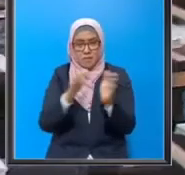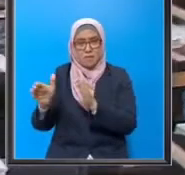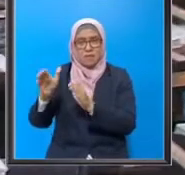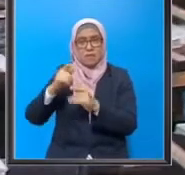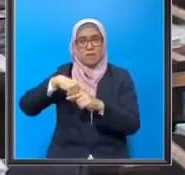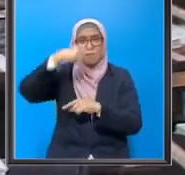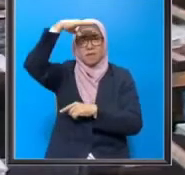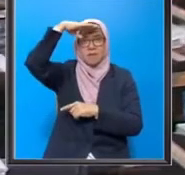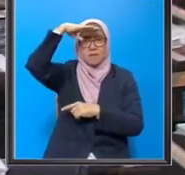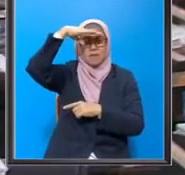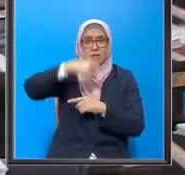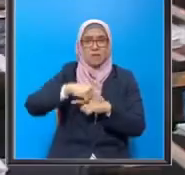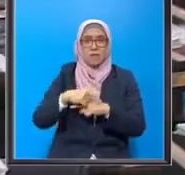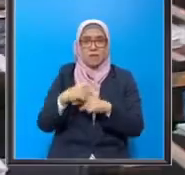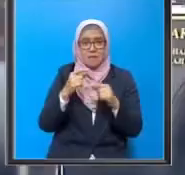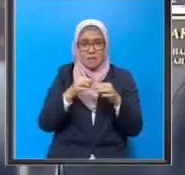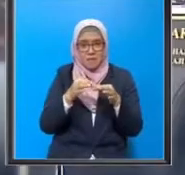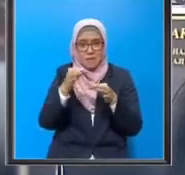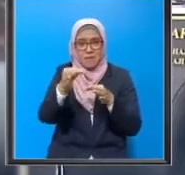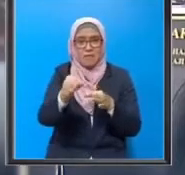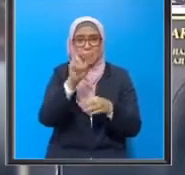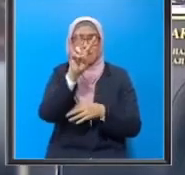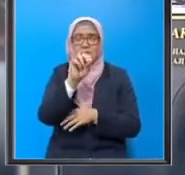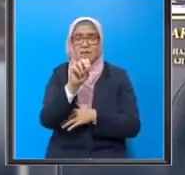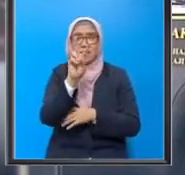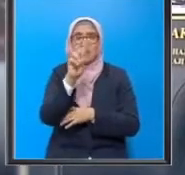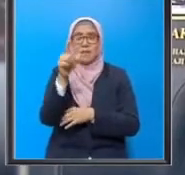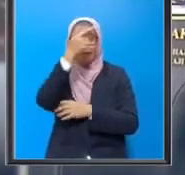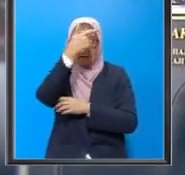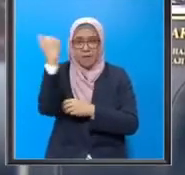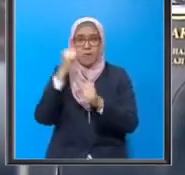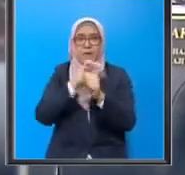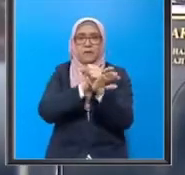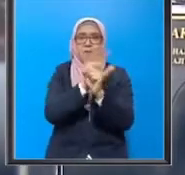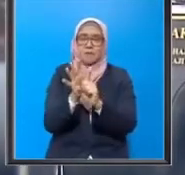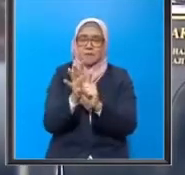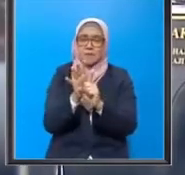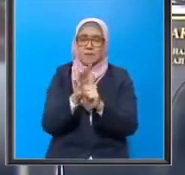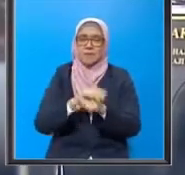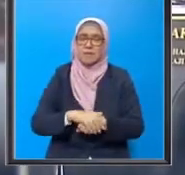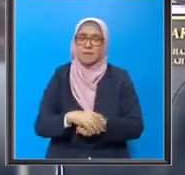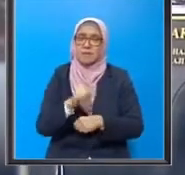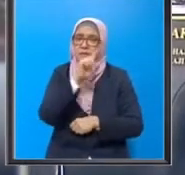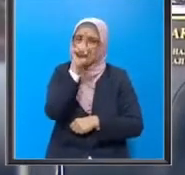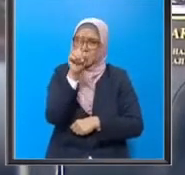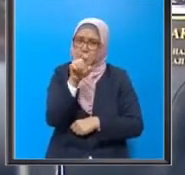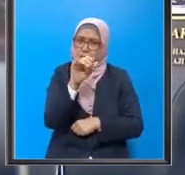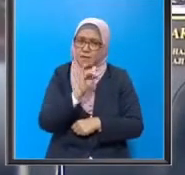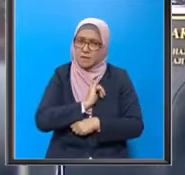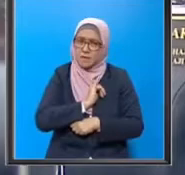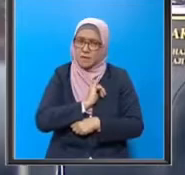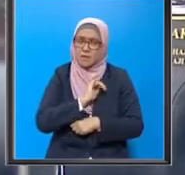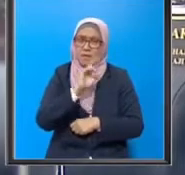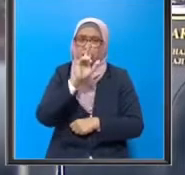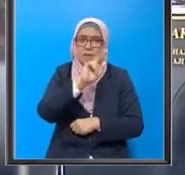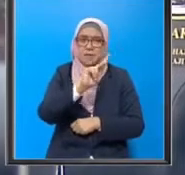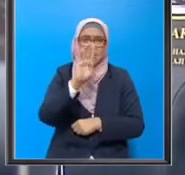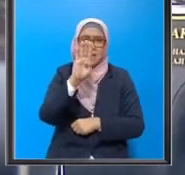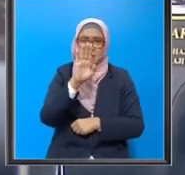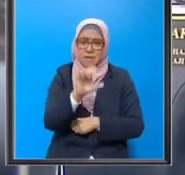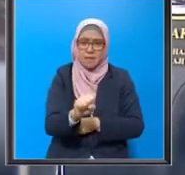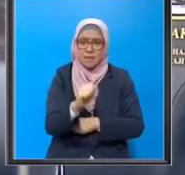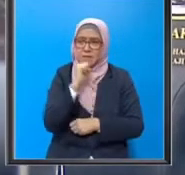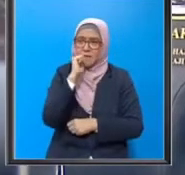pada bola Kepri tahun 2021 akibat Panic voice 16 percaya saya adakah TBS tidak